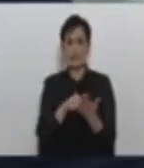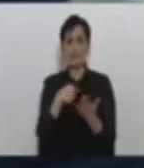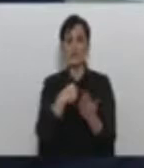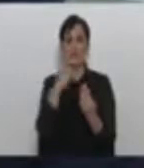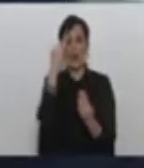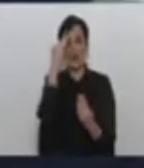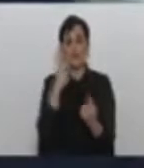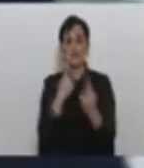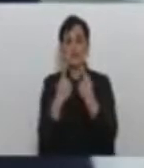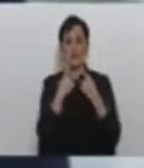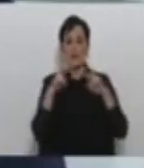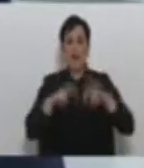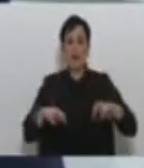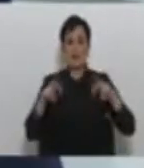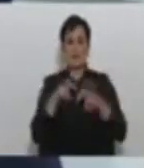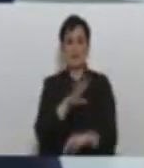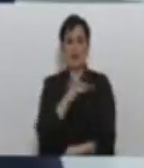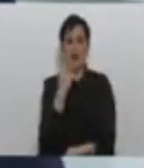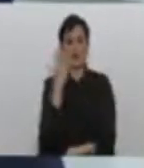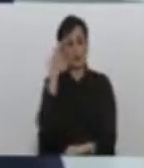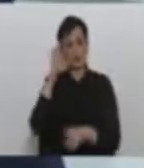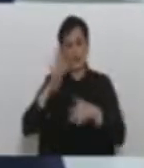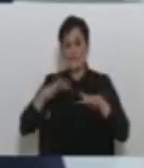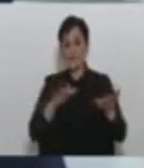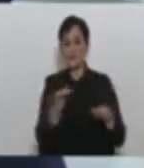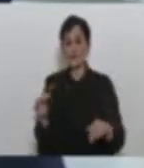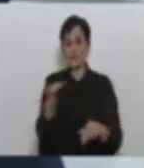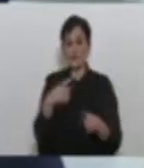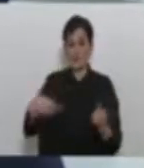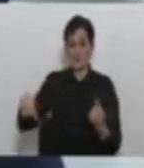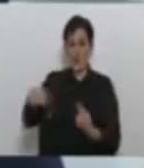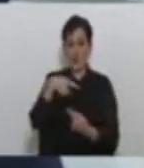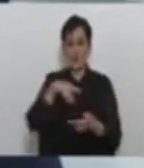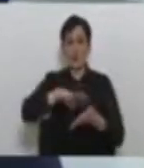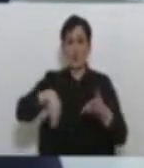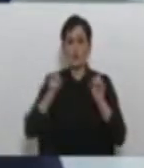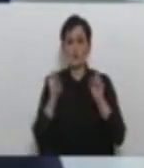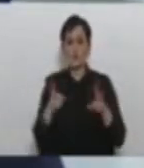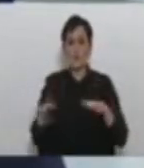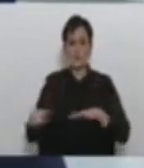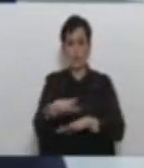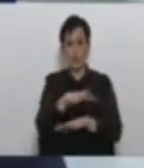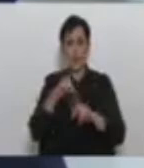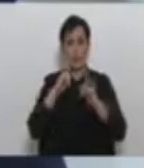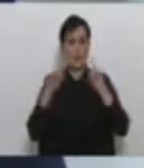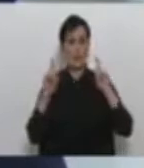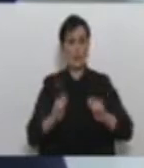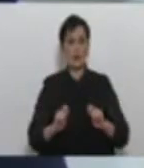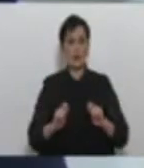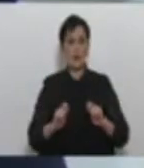განვიხილეთ. Ერთი, ეს იყო შავი ზღვის რეგიონში არსებული უსაფრთხოების გარემო და